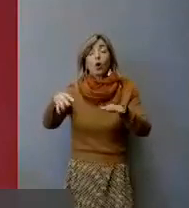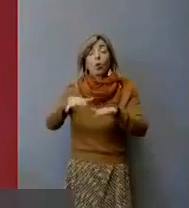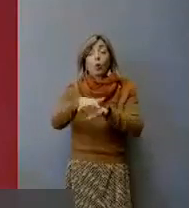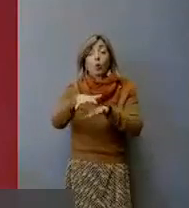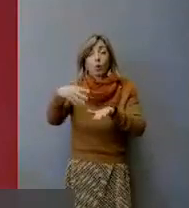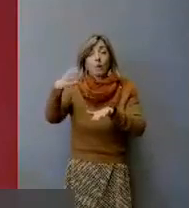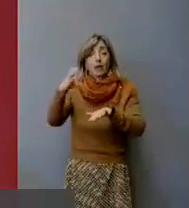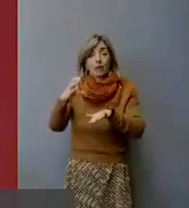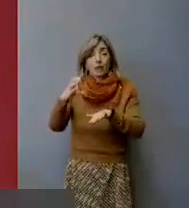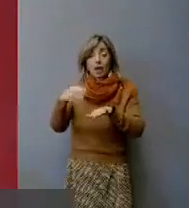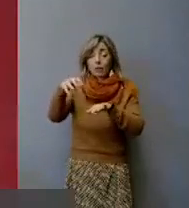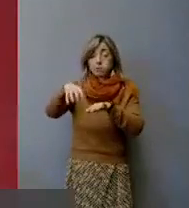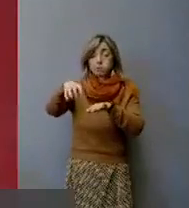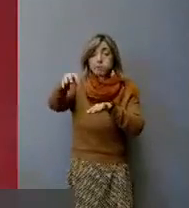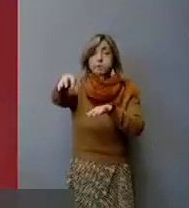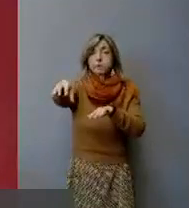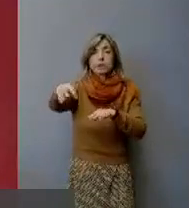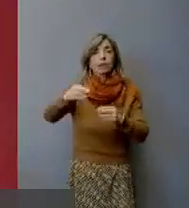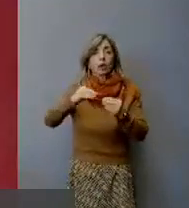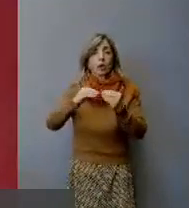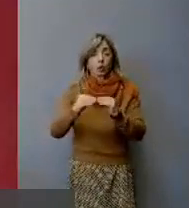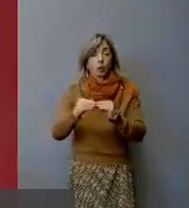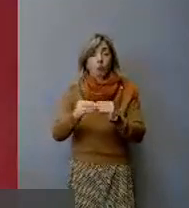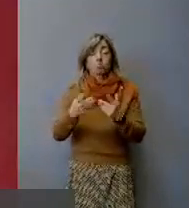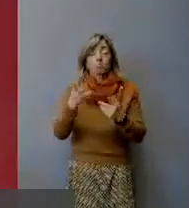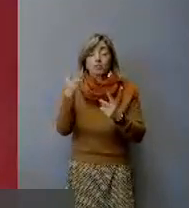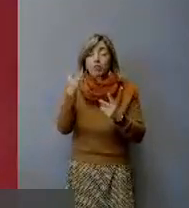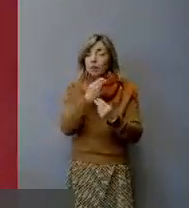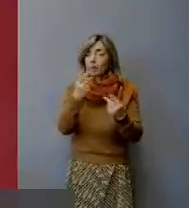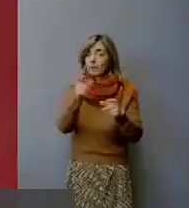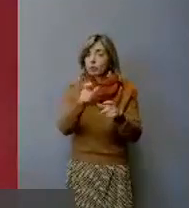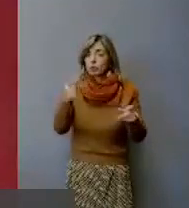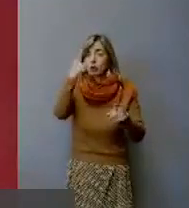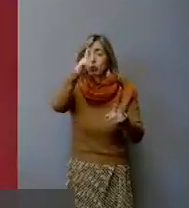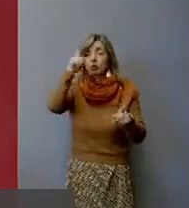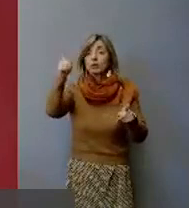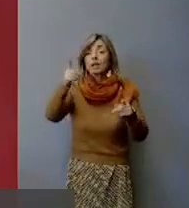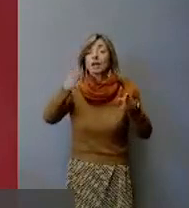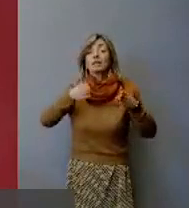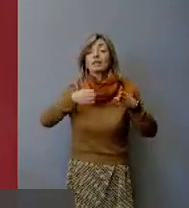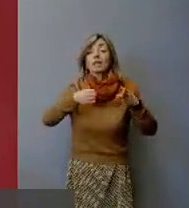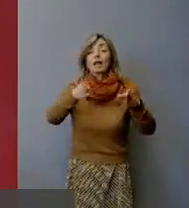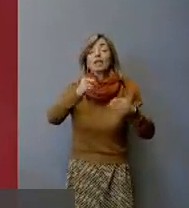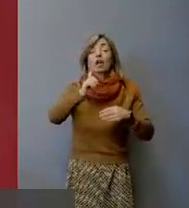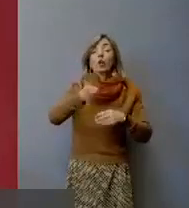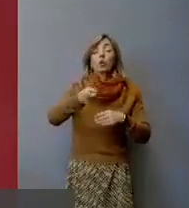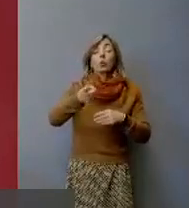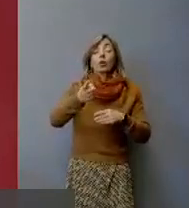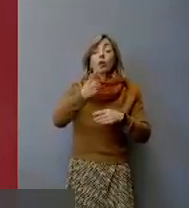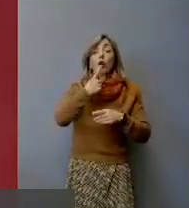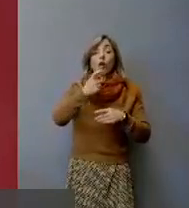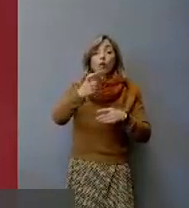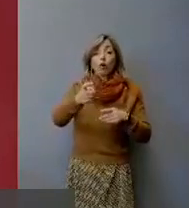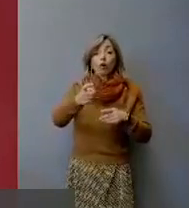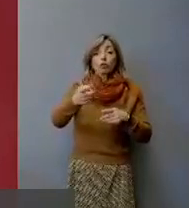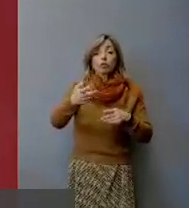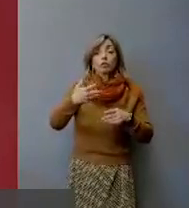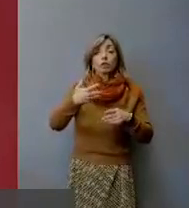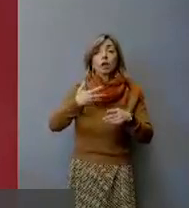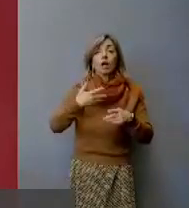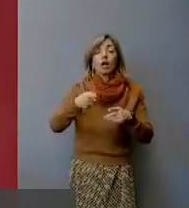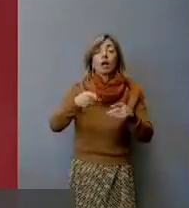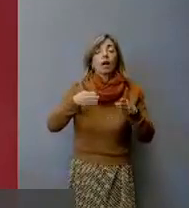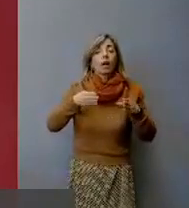che sulle rampe di accesso per esempio della guido rossa c'è un rilevamento che completamente difforme da quello invece sul rettilineo di